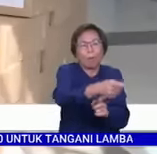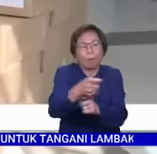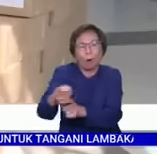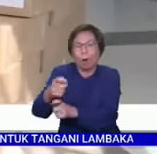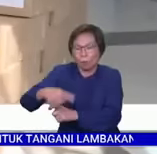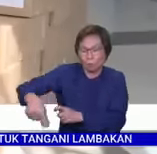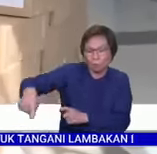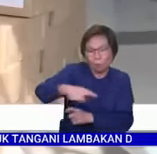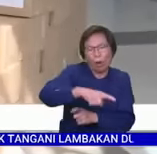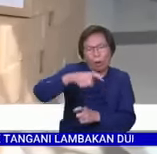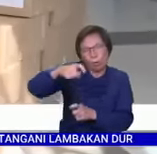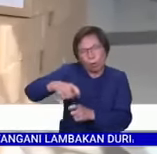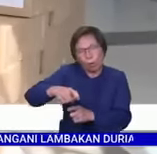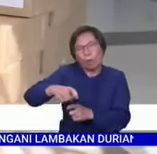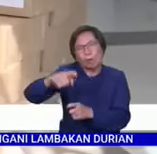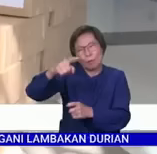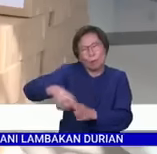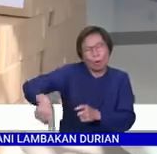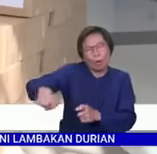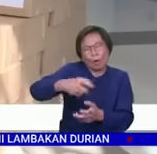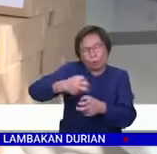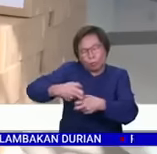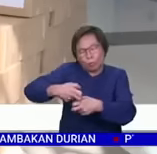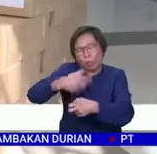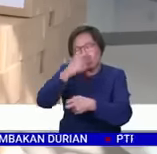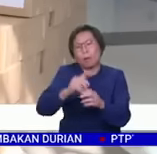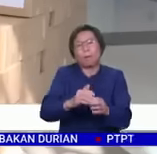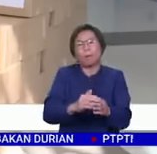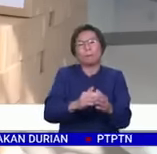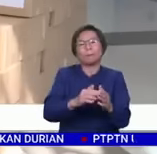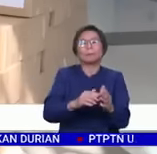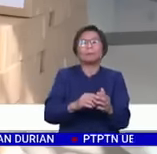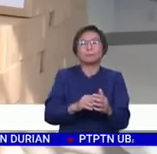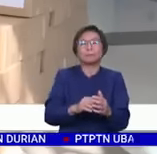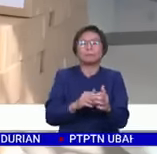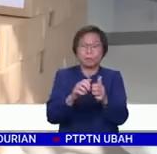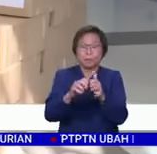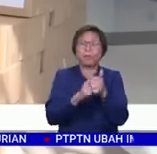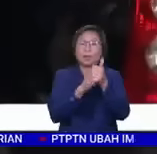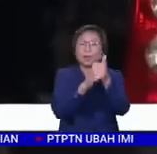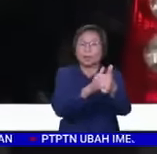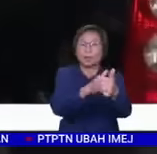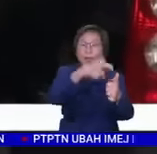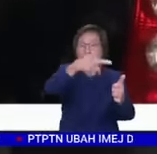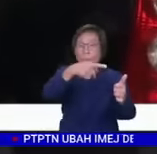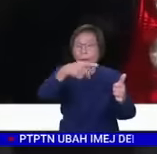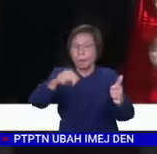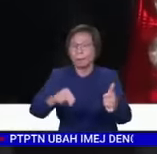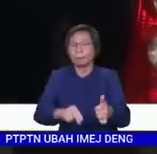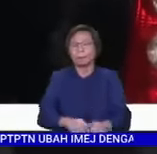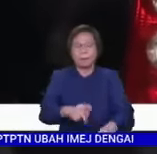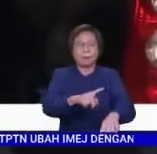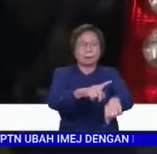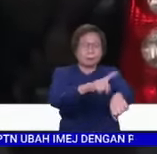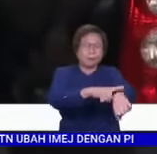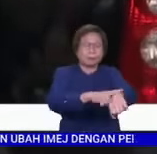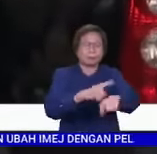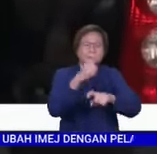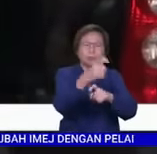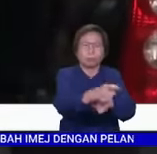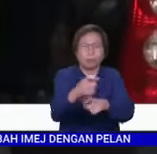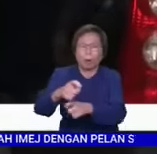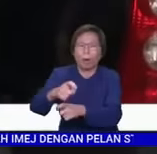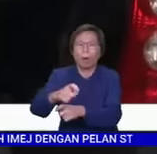yang memerlukan selaras dengan plan pemulihan anegara dana sepanjang agihan bakul makanan ini